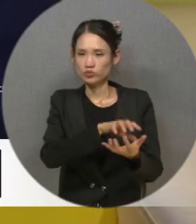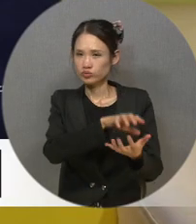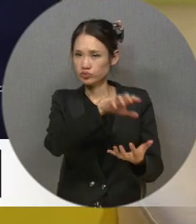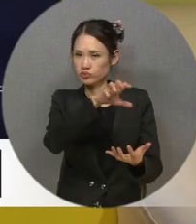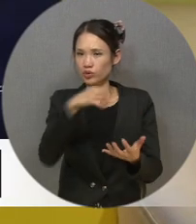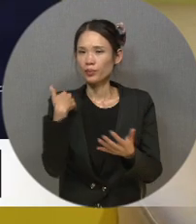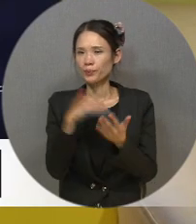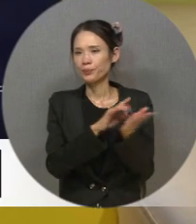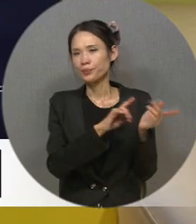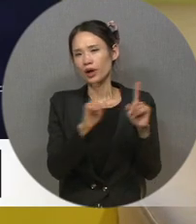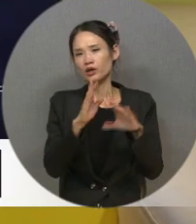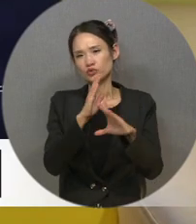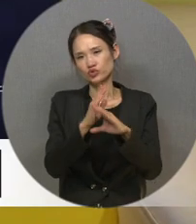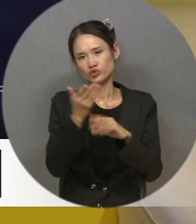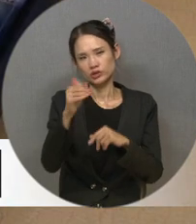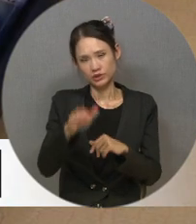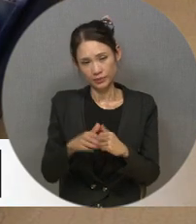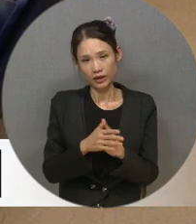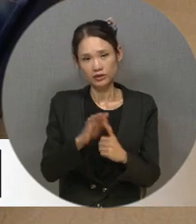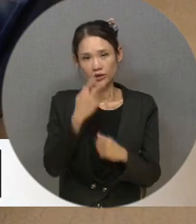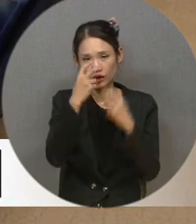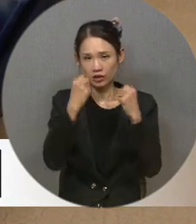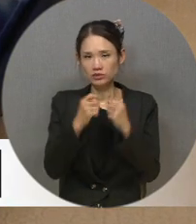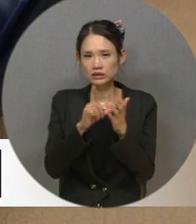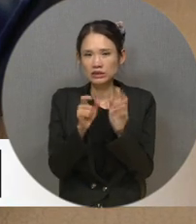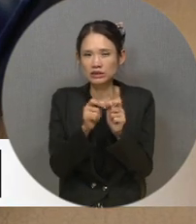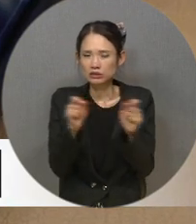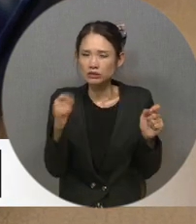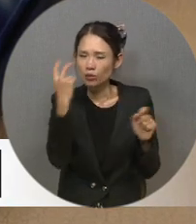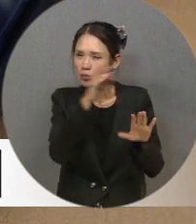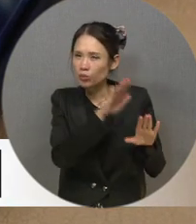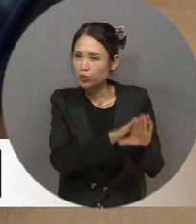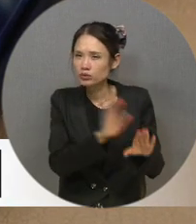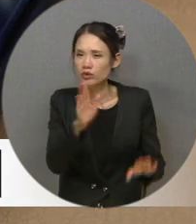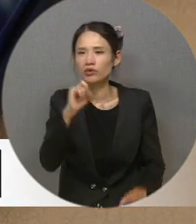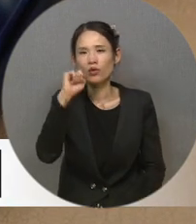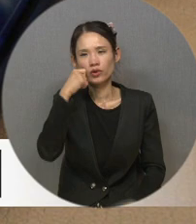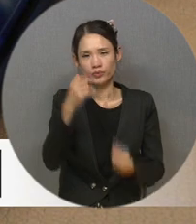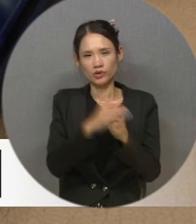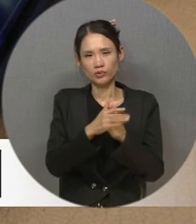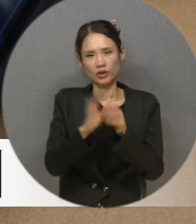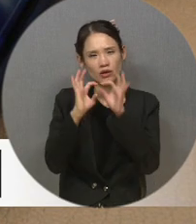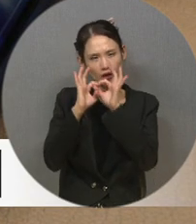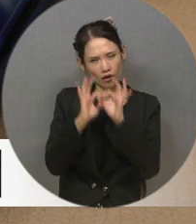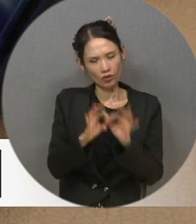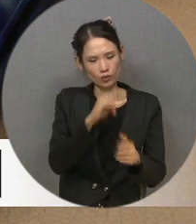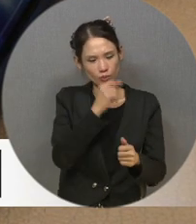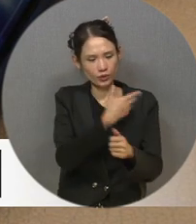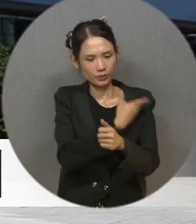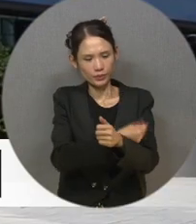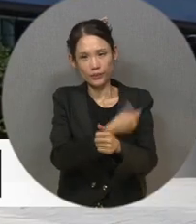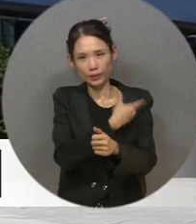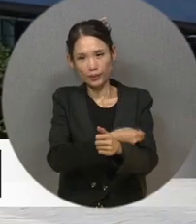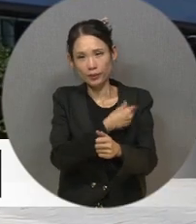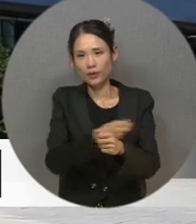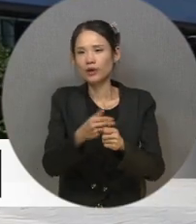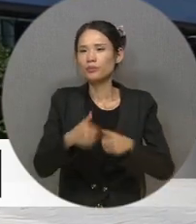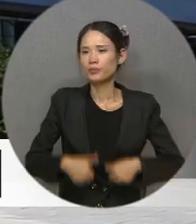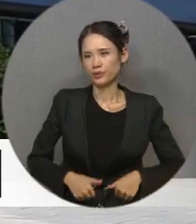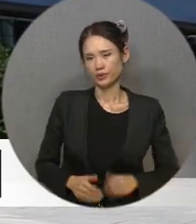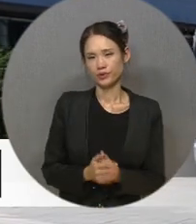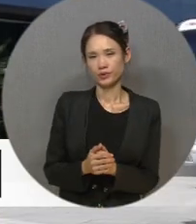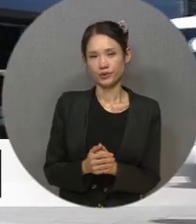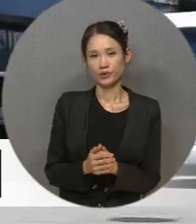혈액은 살아있는 세포로 구성되어 있어 장기간 보존할 수 없기에 지속적인 헌혈이 필요합니다. 순천시